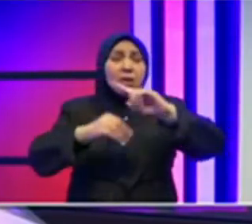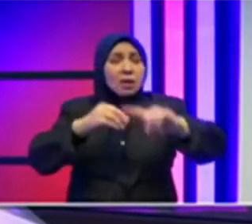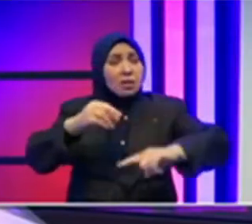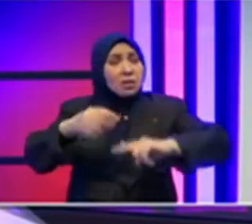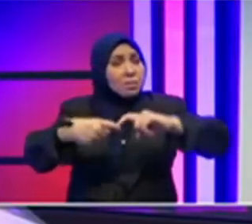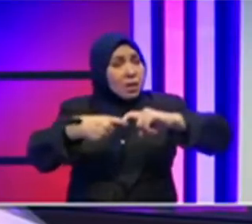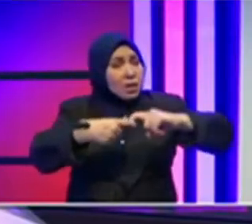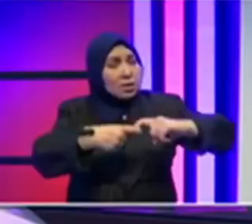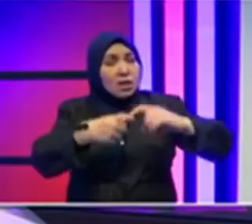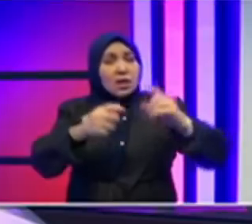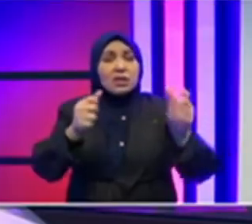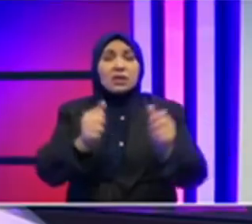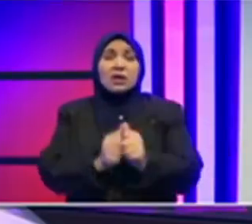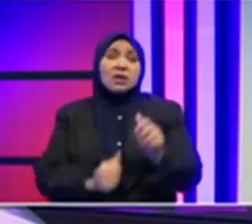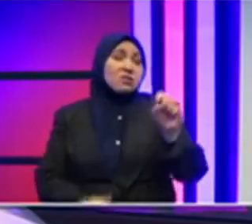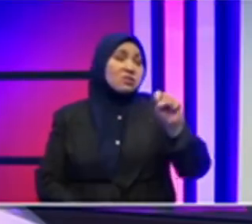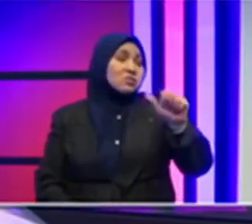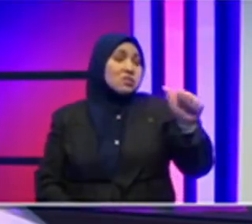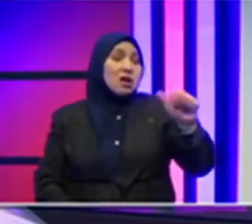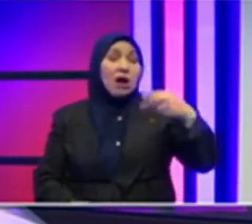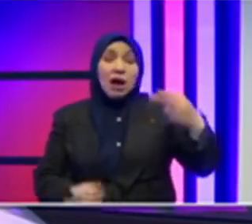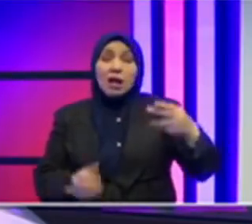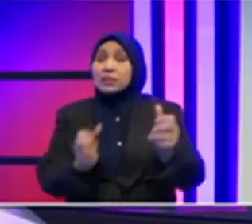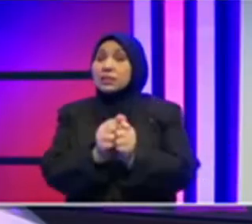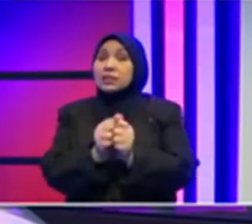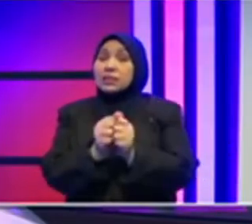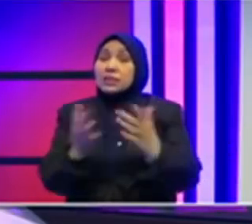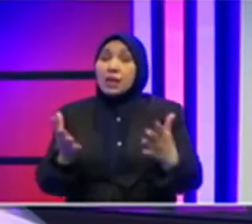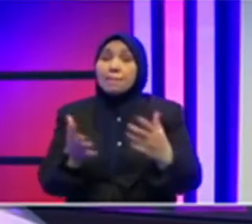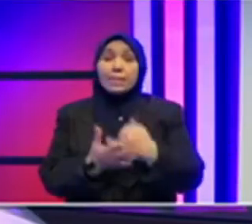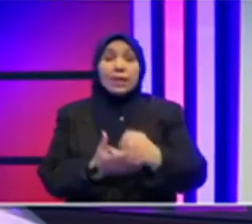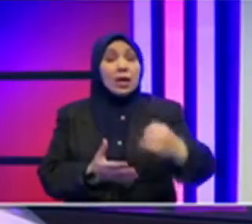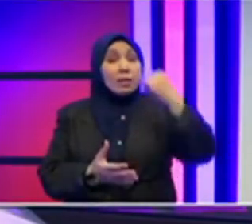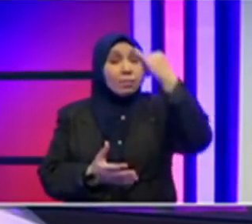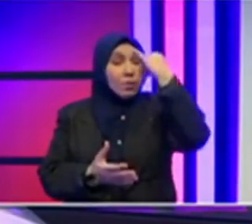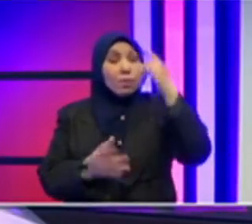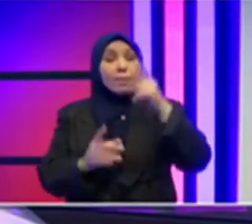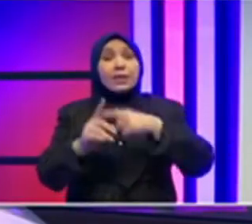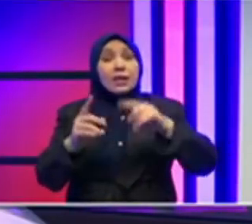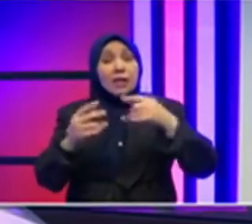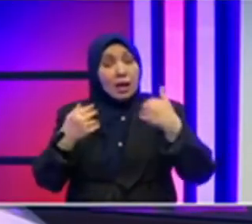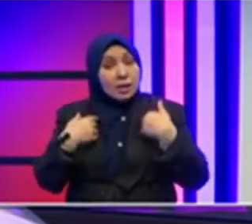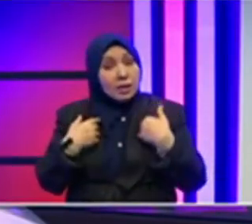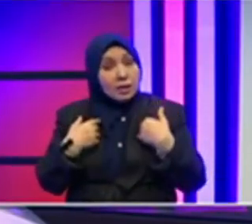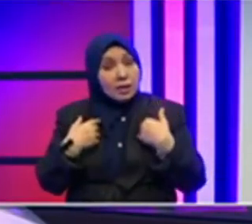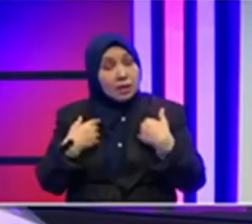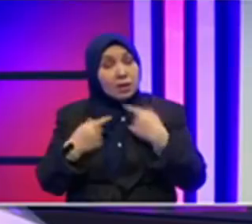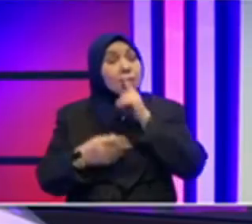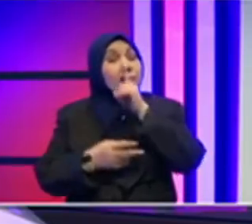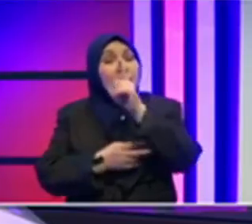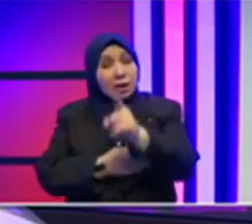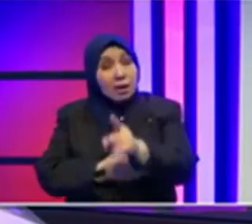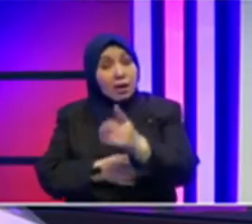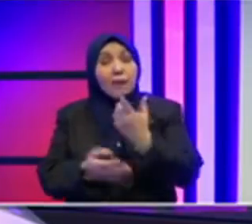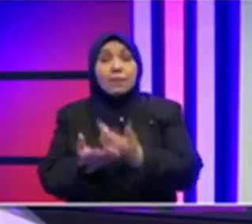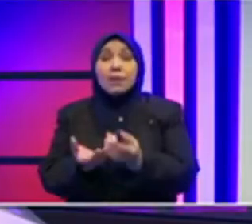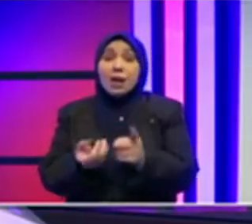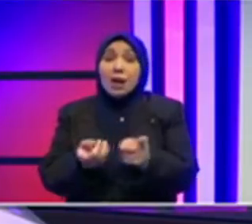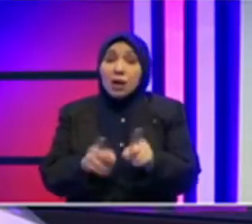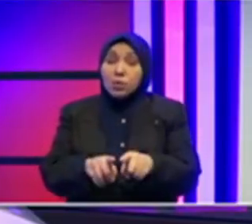berkaitan dengan as-sa'ah ini tanpa ilmu. Dan bila ada kebenaran, apa yang